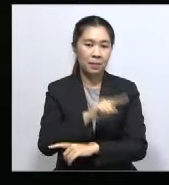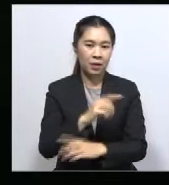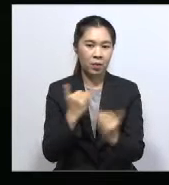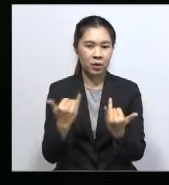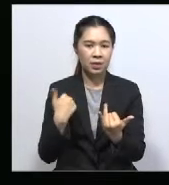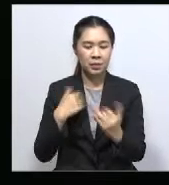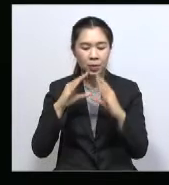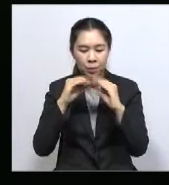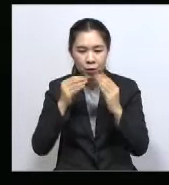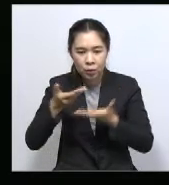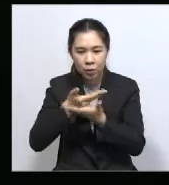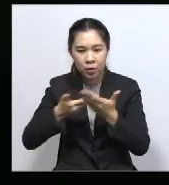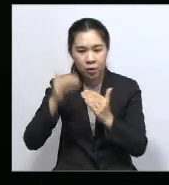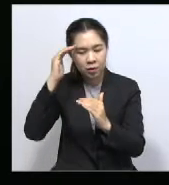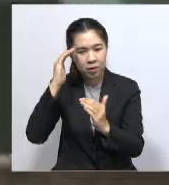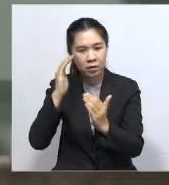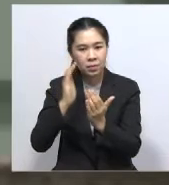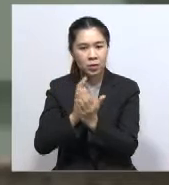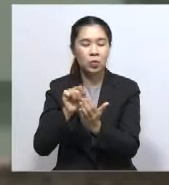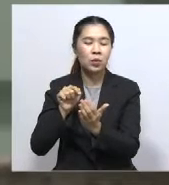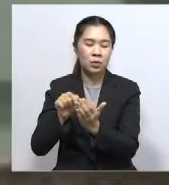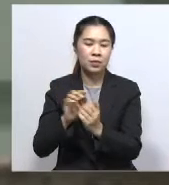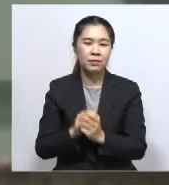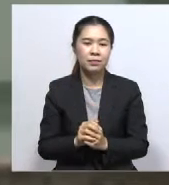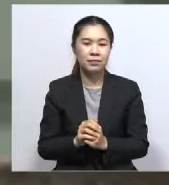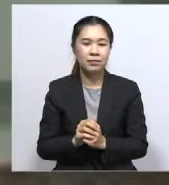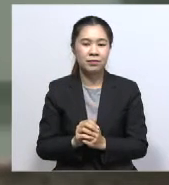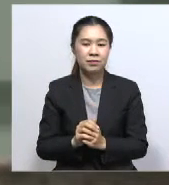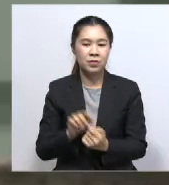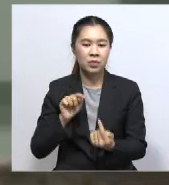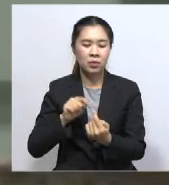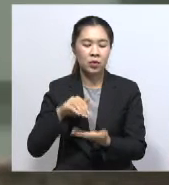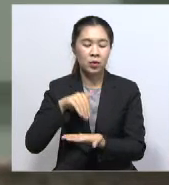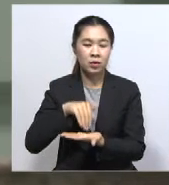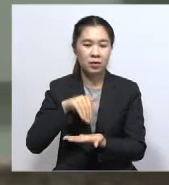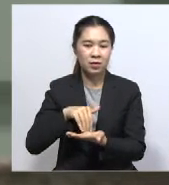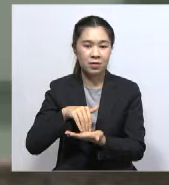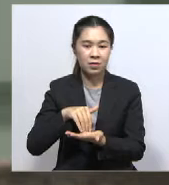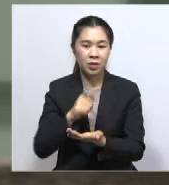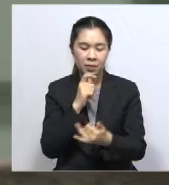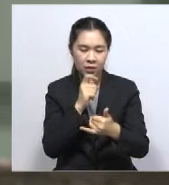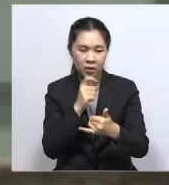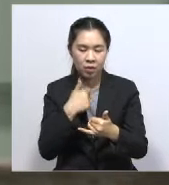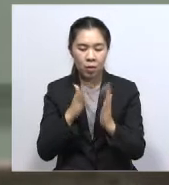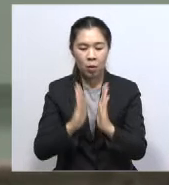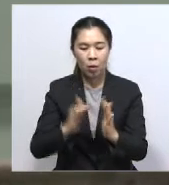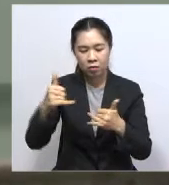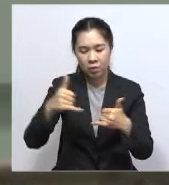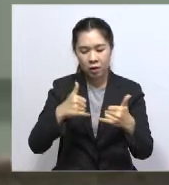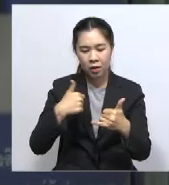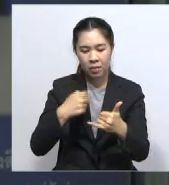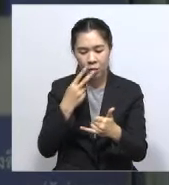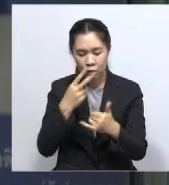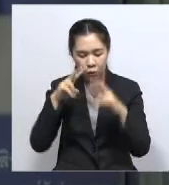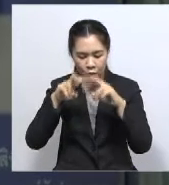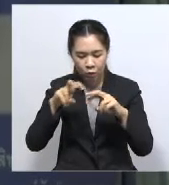จะมีการประชุมร่วมกับพลตำรวจโทธิติราชหนองหานพิทักษ์ผู้บัญชาการตำรวจสอบสวนกลางและผู้ที่มีส่วนเกี่ยวข้องเพื่อจะขยายผลติด